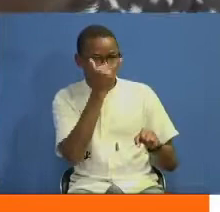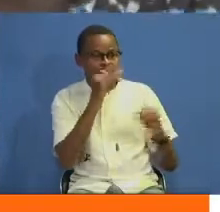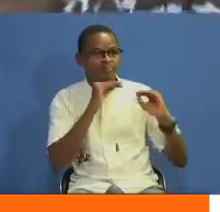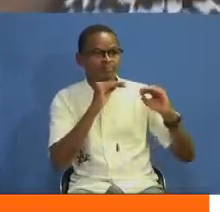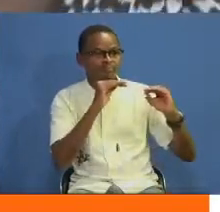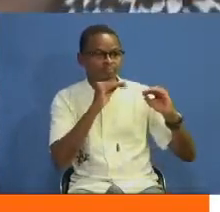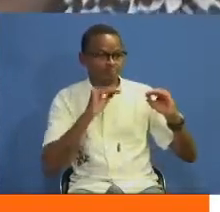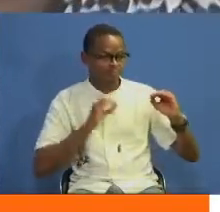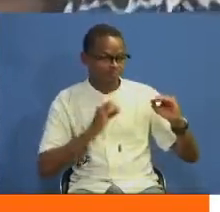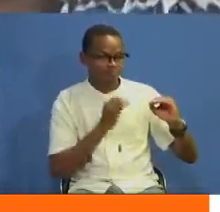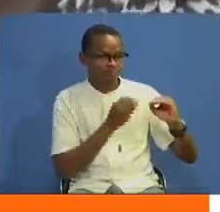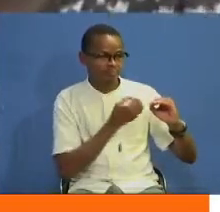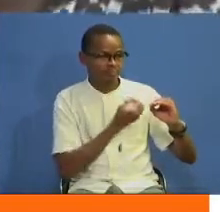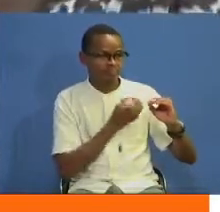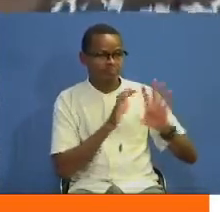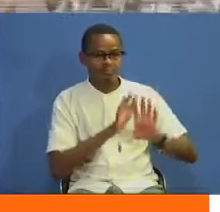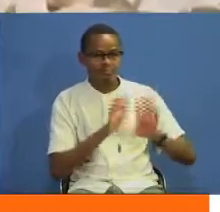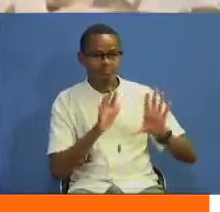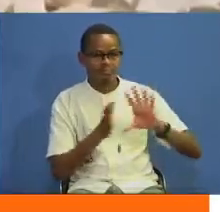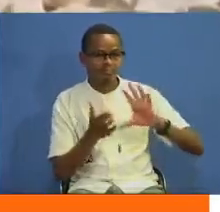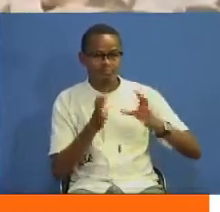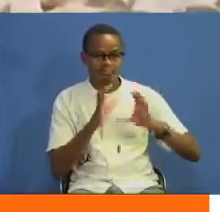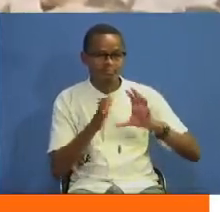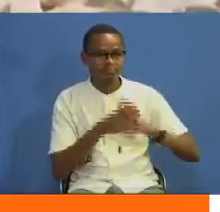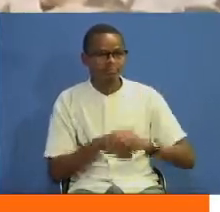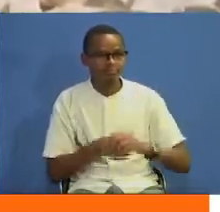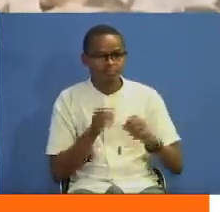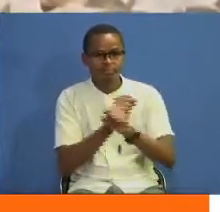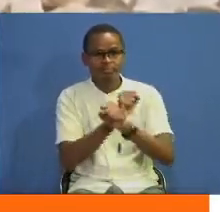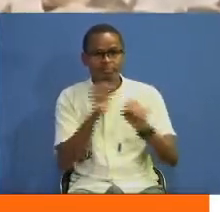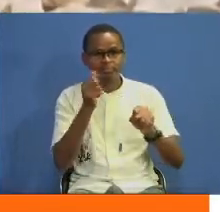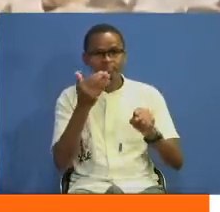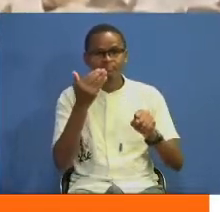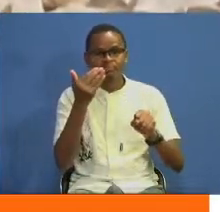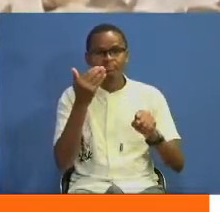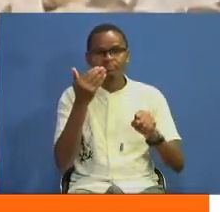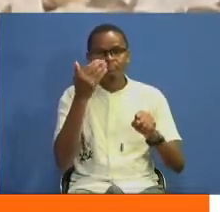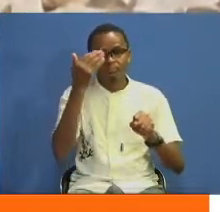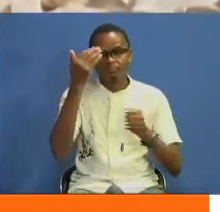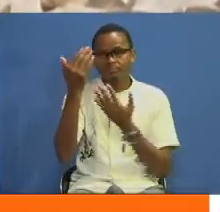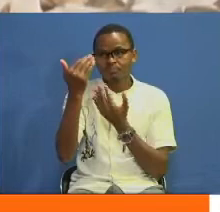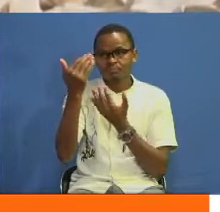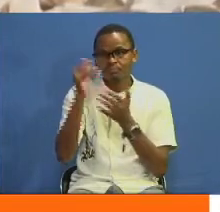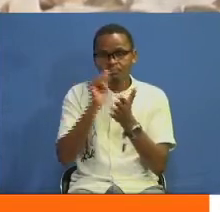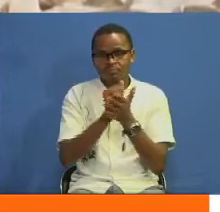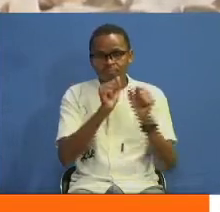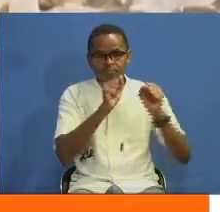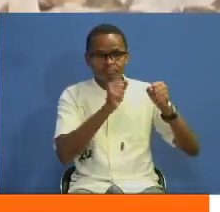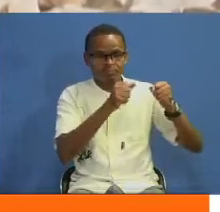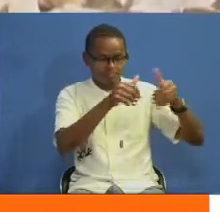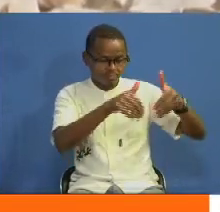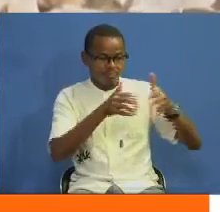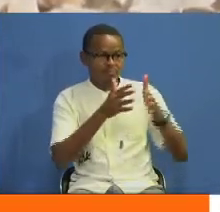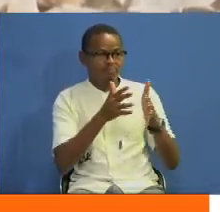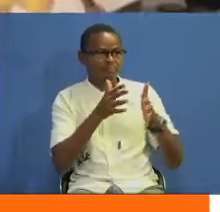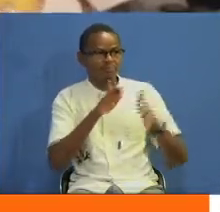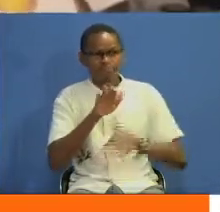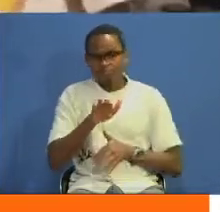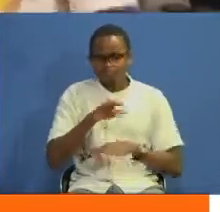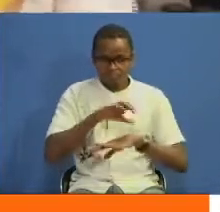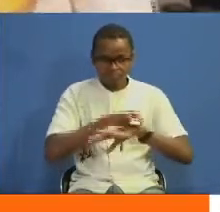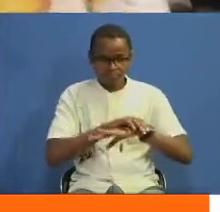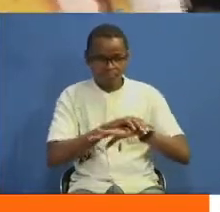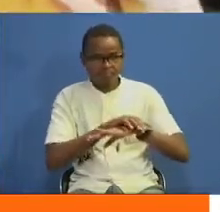ardhi yetu tusiitie kemikali. Rais wa Walo yani ana matumaini ya kuwawezesha wakulima wanawake